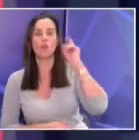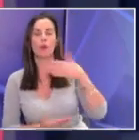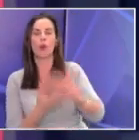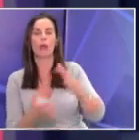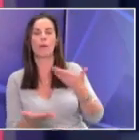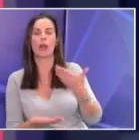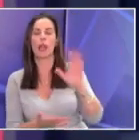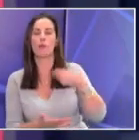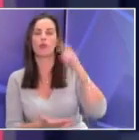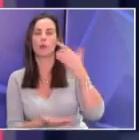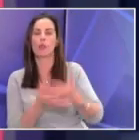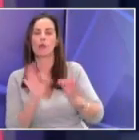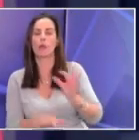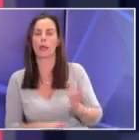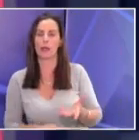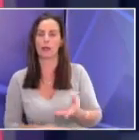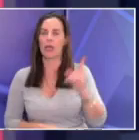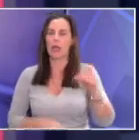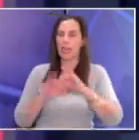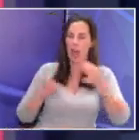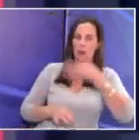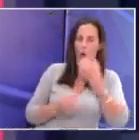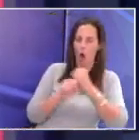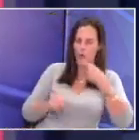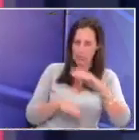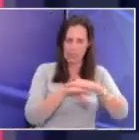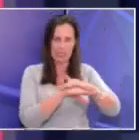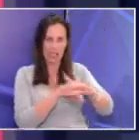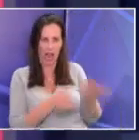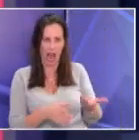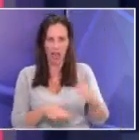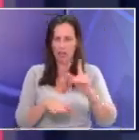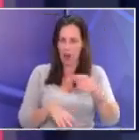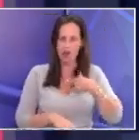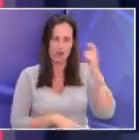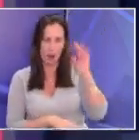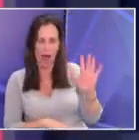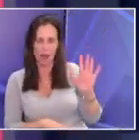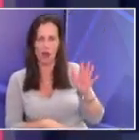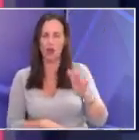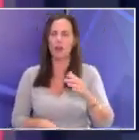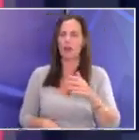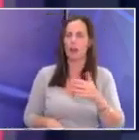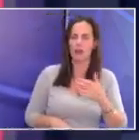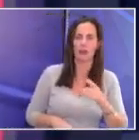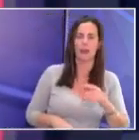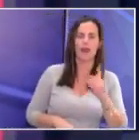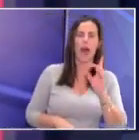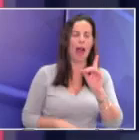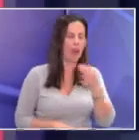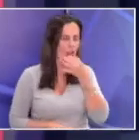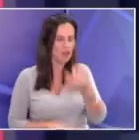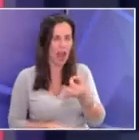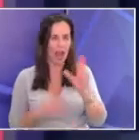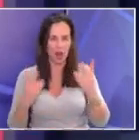המשפטי לממשלה אומר לה את זה? התחילה לנום על חופש הביטוי, סליחה. אנחנו שמענו את זה, אבל השאלה... לא מעניינים אף אחד. אבל